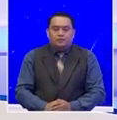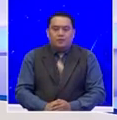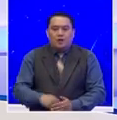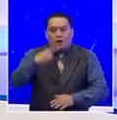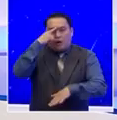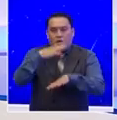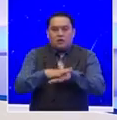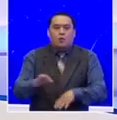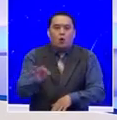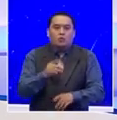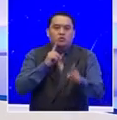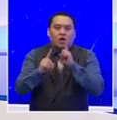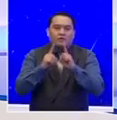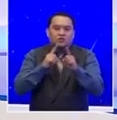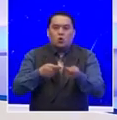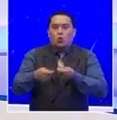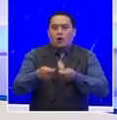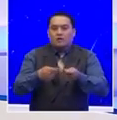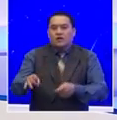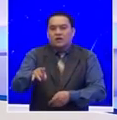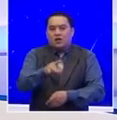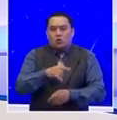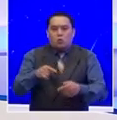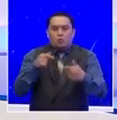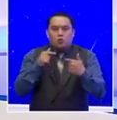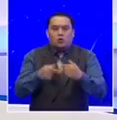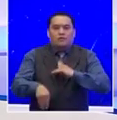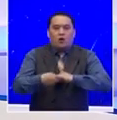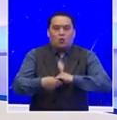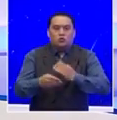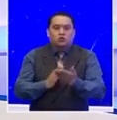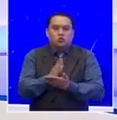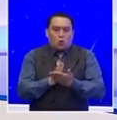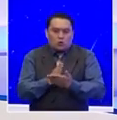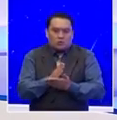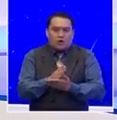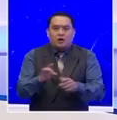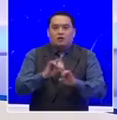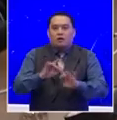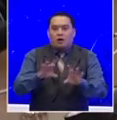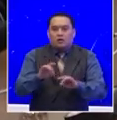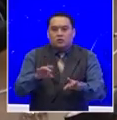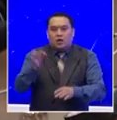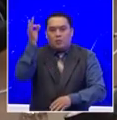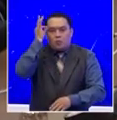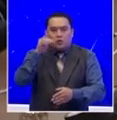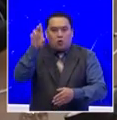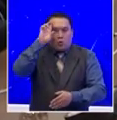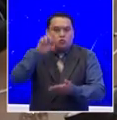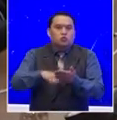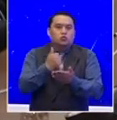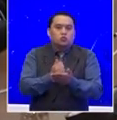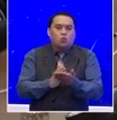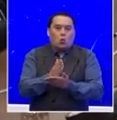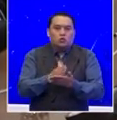Заслушал аким области на селекторном совещании и руководителя региональной антикоррупционной службы. Ернар Макажанов еще раз напомнил госслужащим,